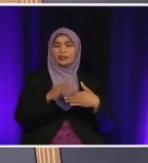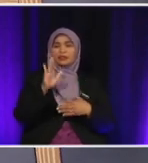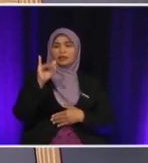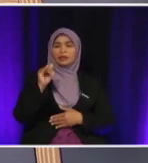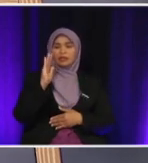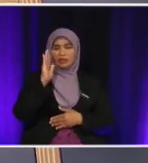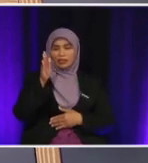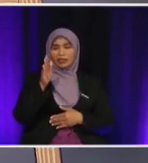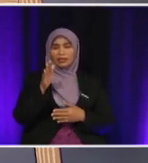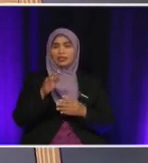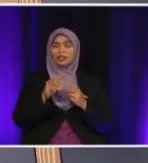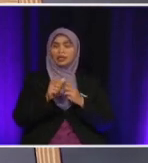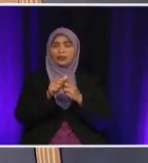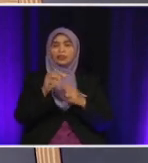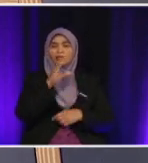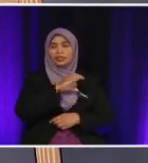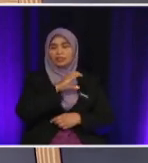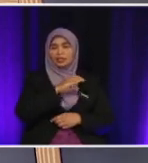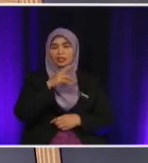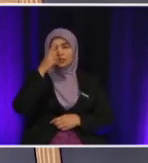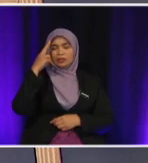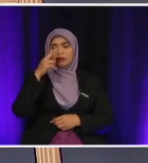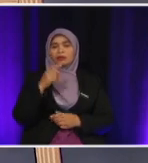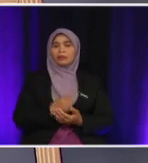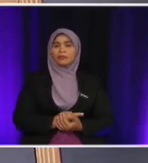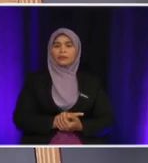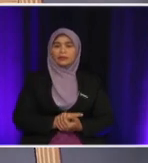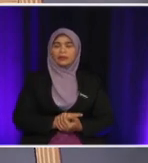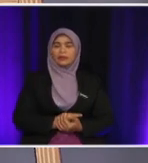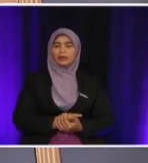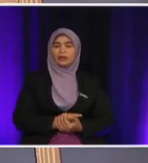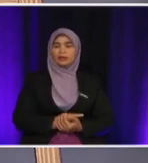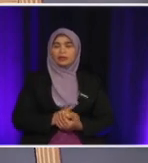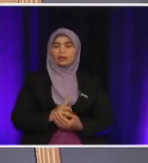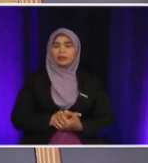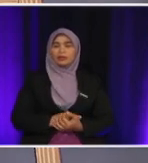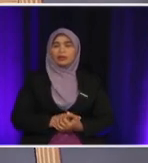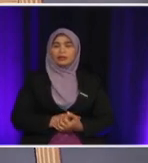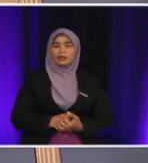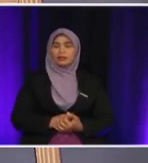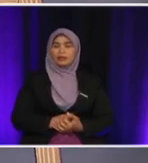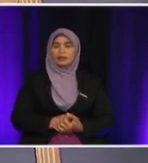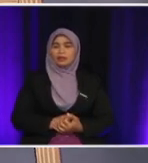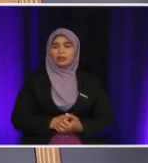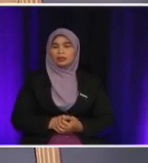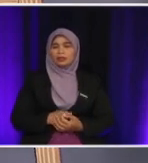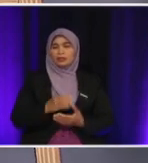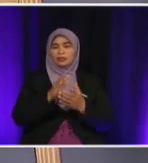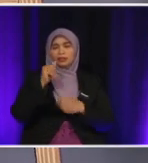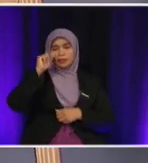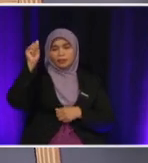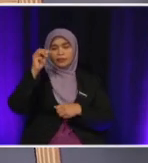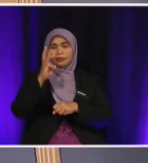seperti ciri Nabi Shallallahu Alaihi Wasallam juga kita berselawat Allahumma sholli ala sayyidina muhammad Assalamualaikum